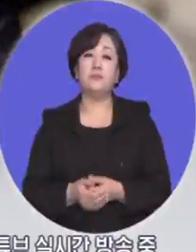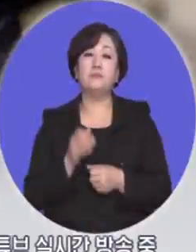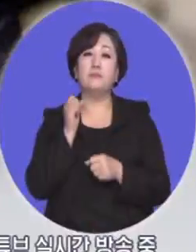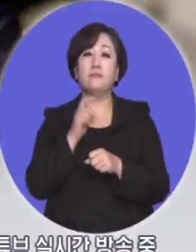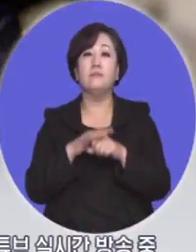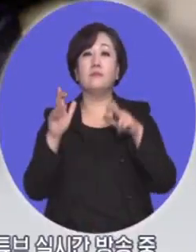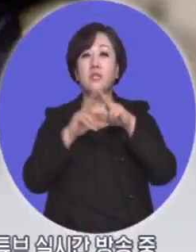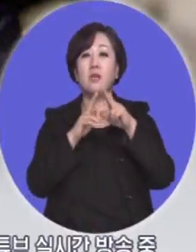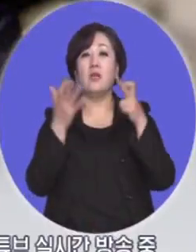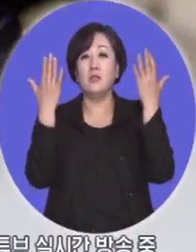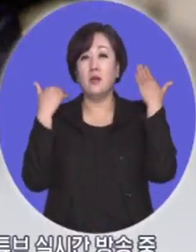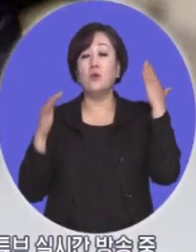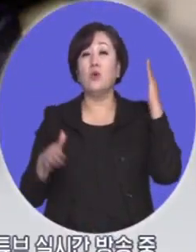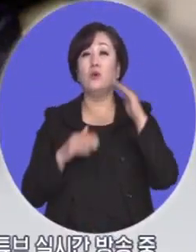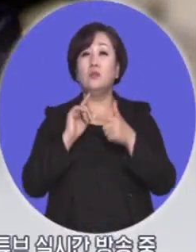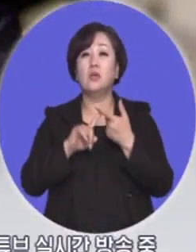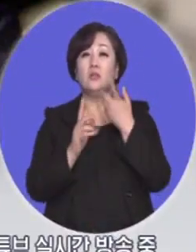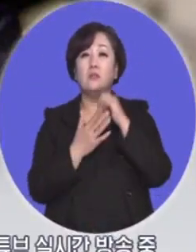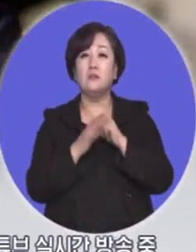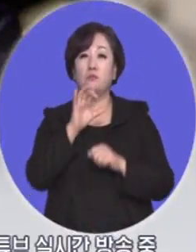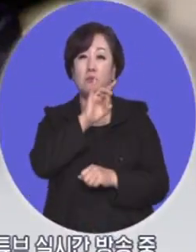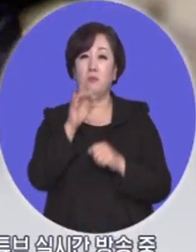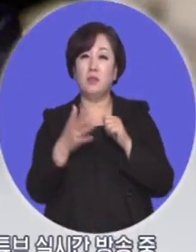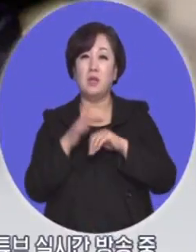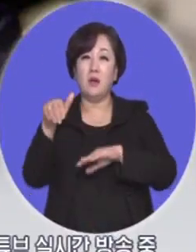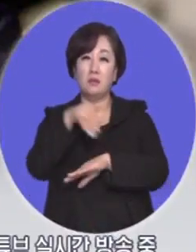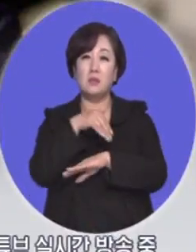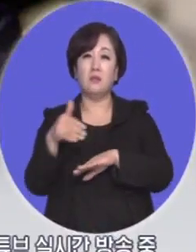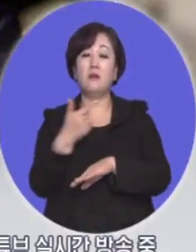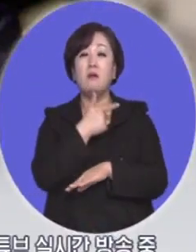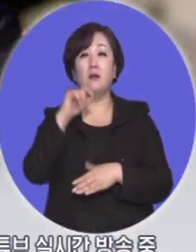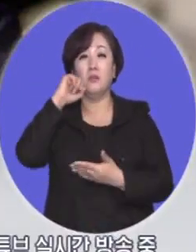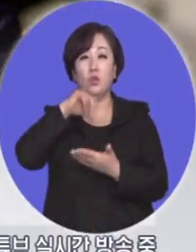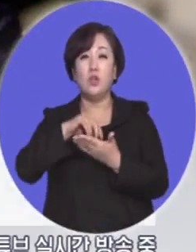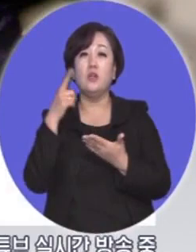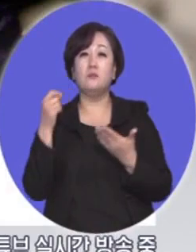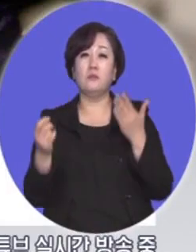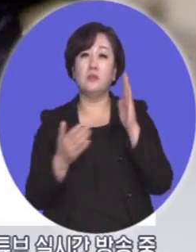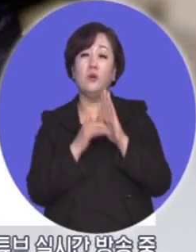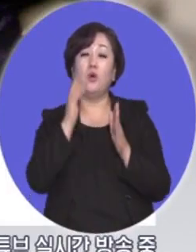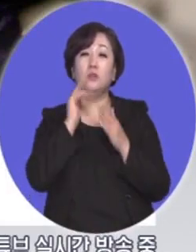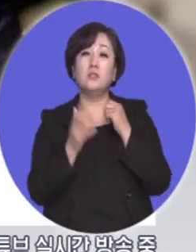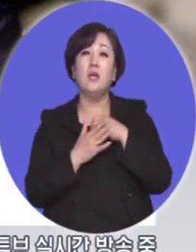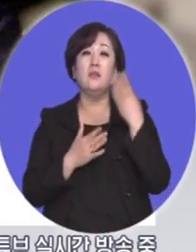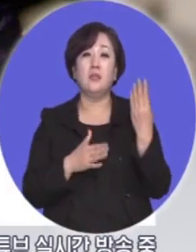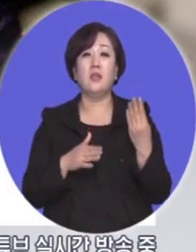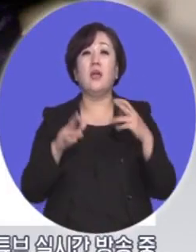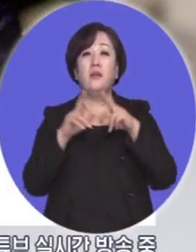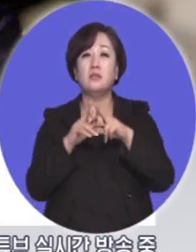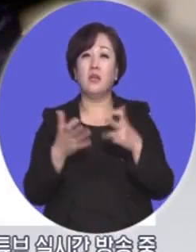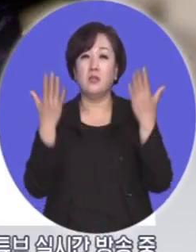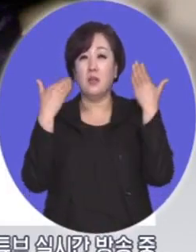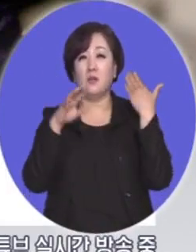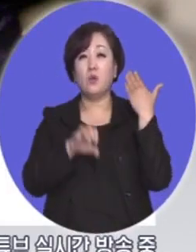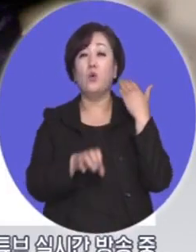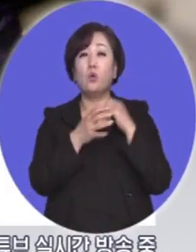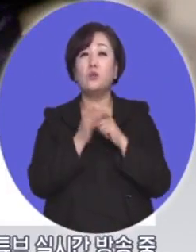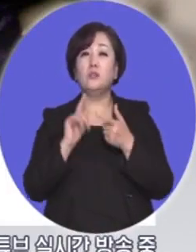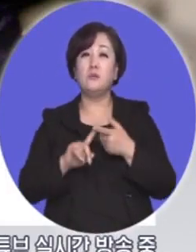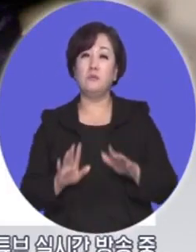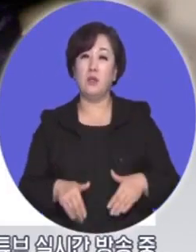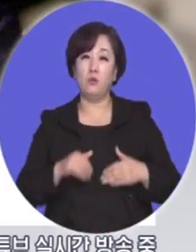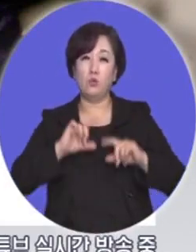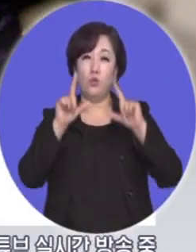특수학교에 다니는 학생들은 등하교에 어려움을 겪는 경우가 많습니다 울산은 네개의 특수학교가 있지만 남구와